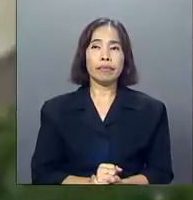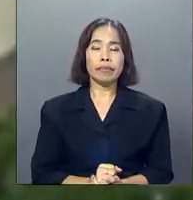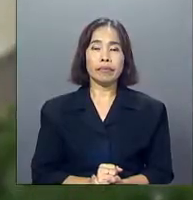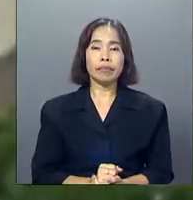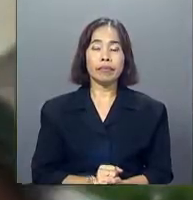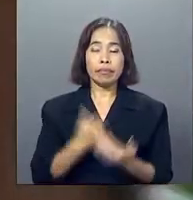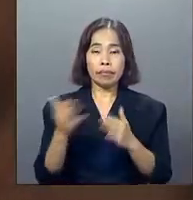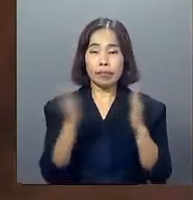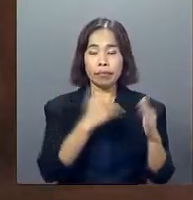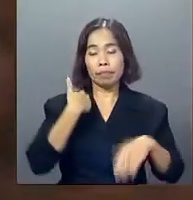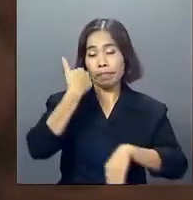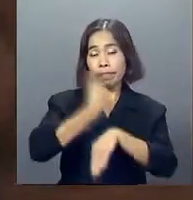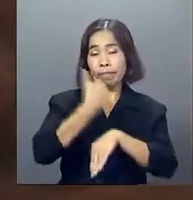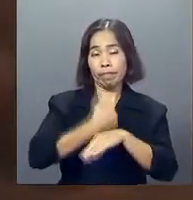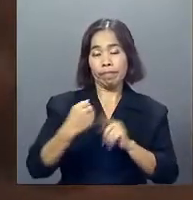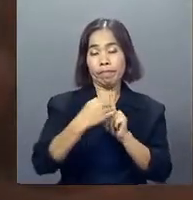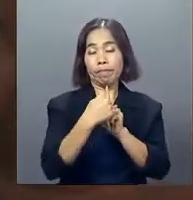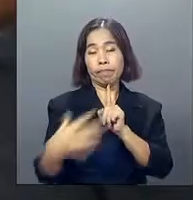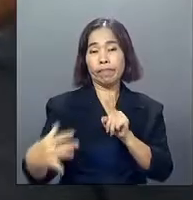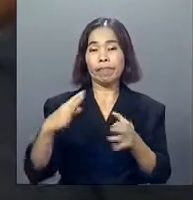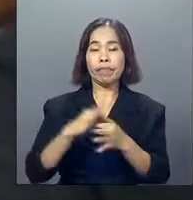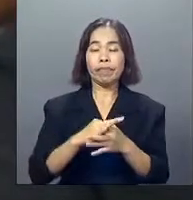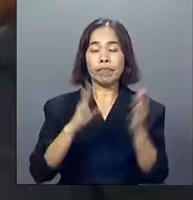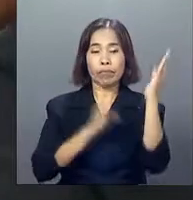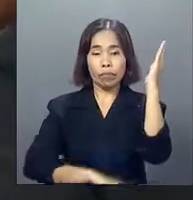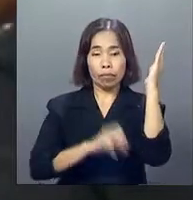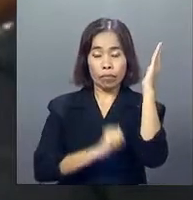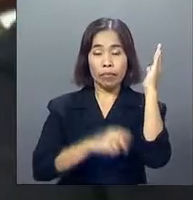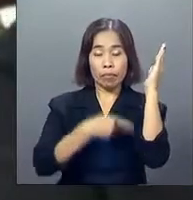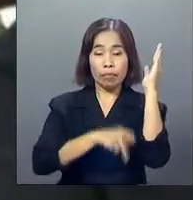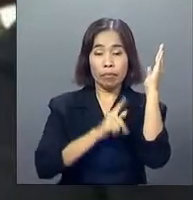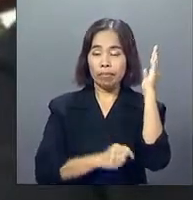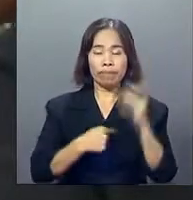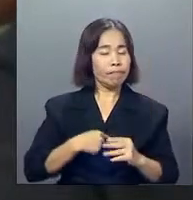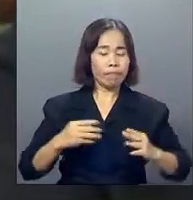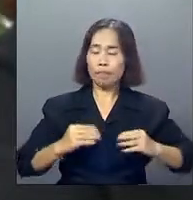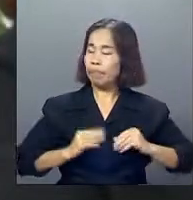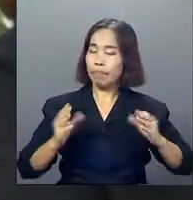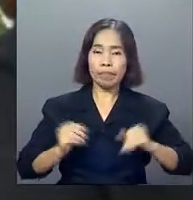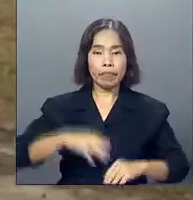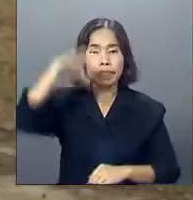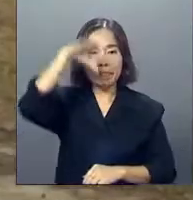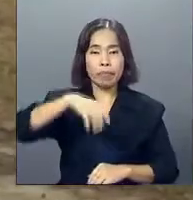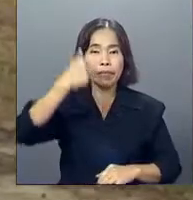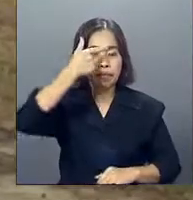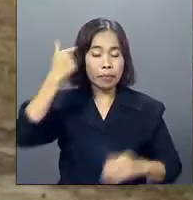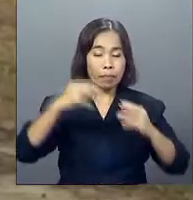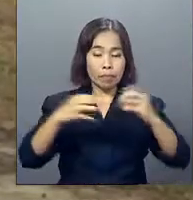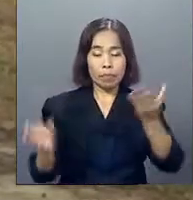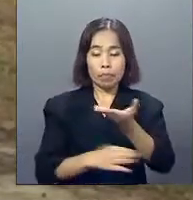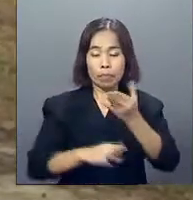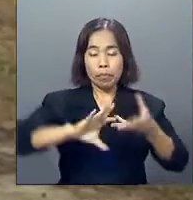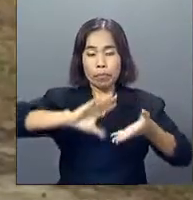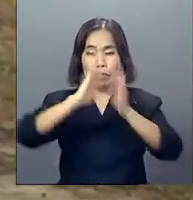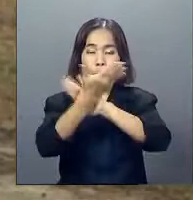นอกจากนี้แกนนำเครือข่ายคนสงขลาปัตตานีไม่เอาโรงไฟฟ้าถ่านหินมองว่าความคิดเห็นที่แตกต่างและแตกแยกที่เกิดขึ้นกับประชาชนในพื้น